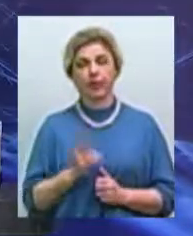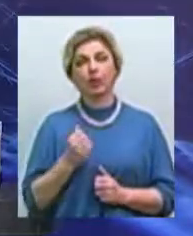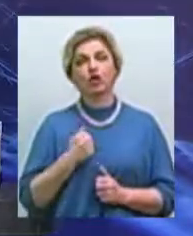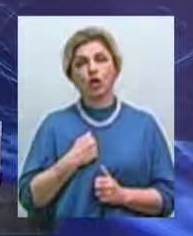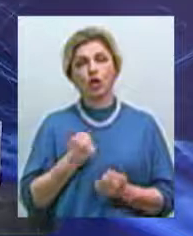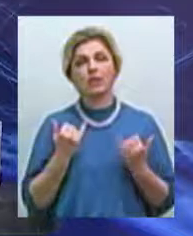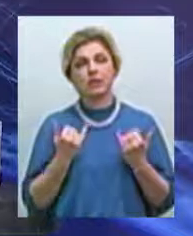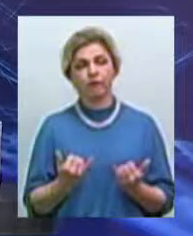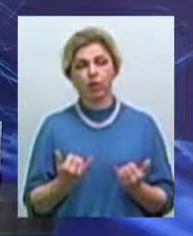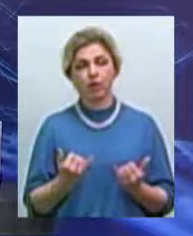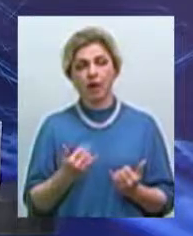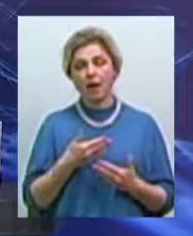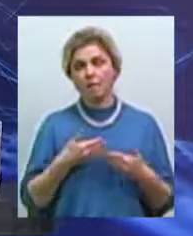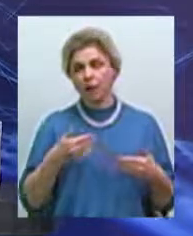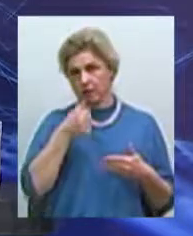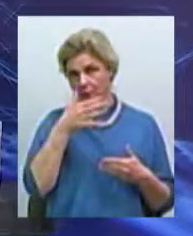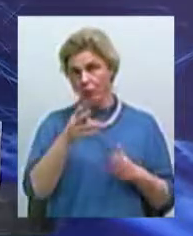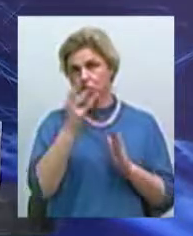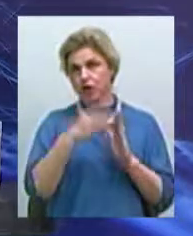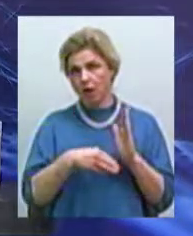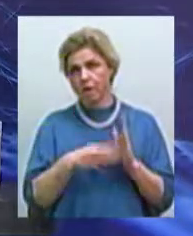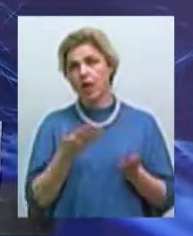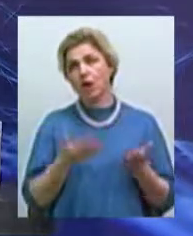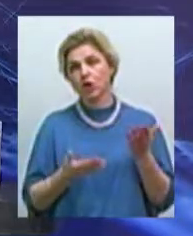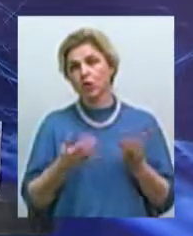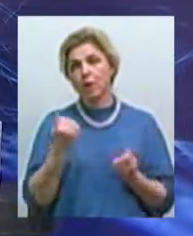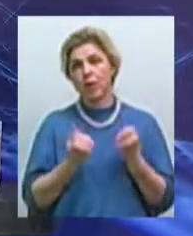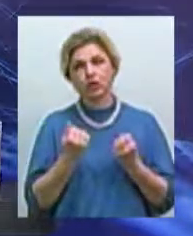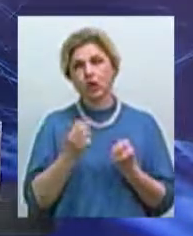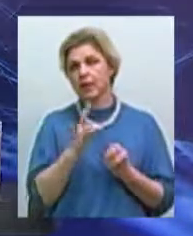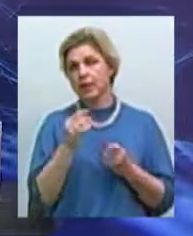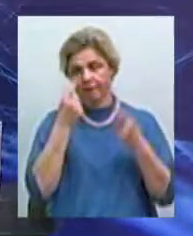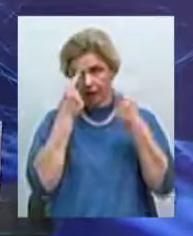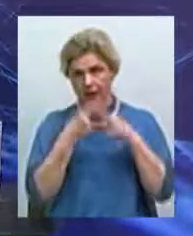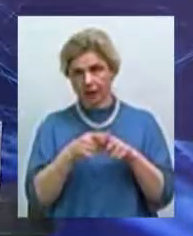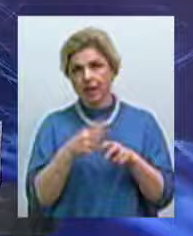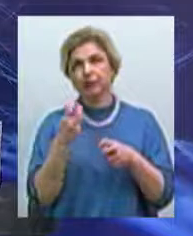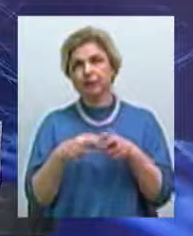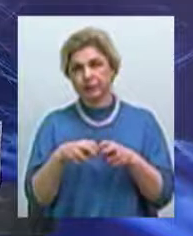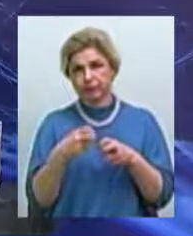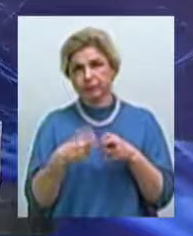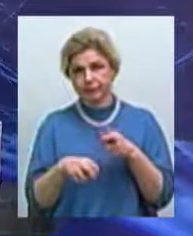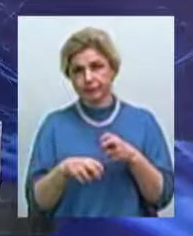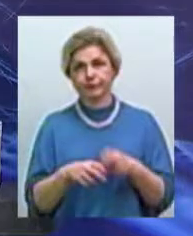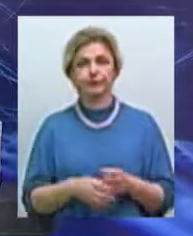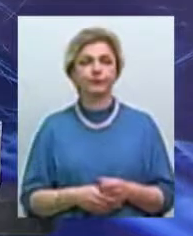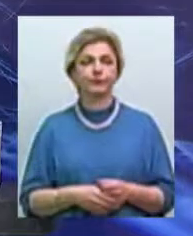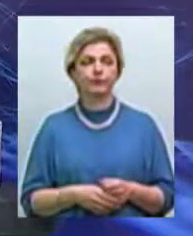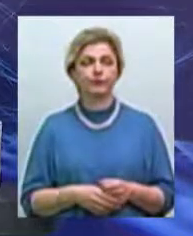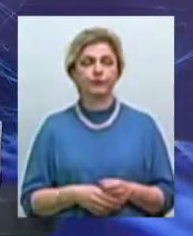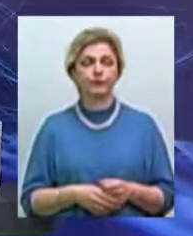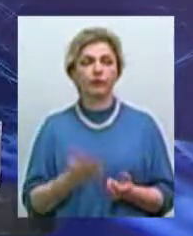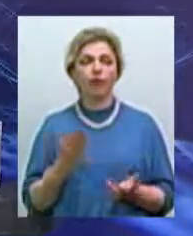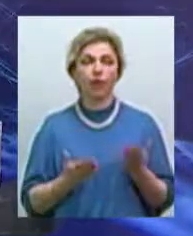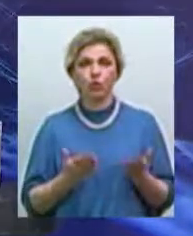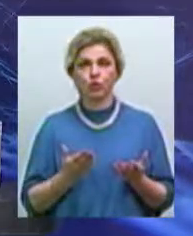сьогоднішній день ми її не зможемо оштрафувати, якщо машина не в технічному, несправному состоянні вигляді. І